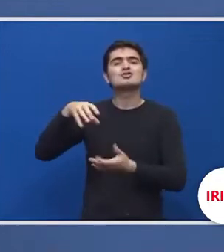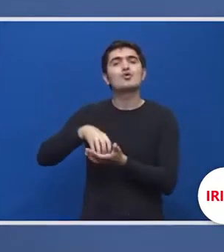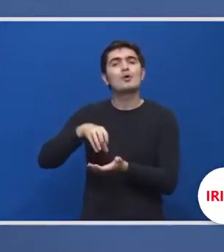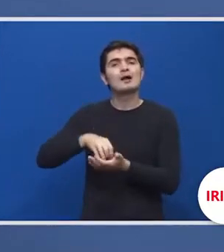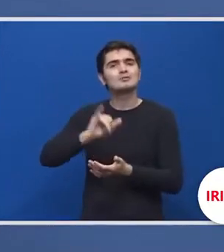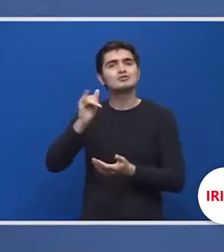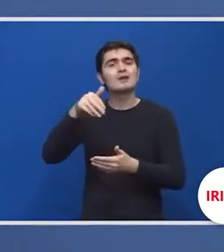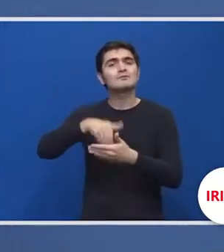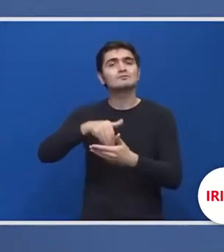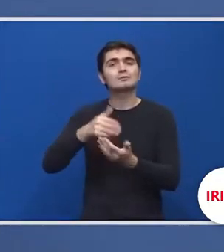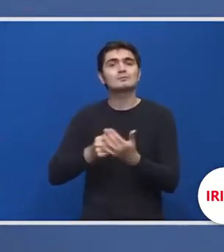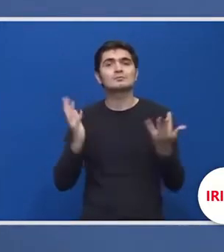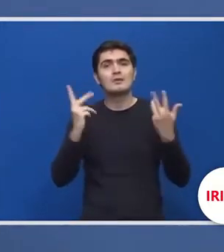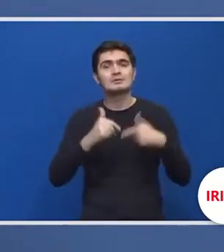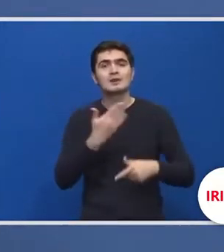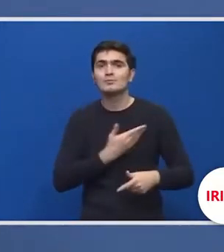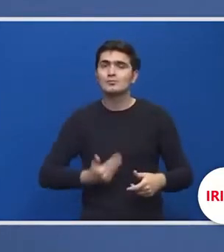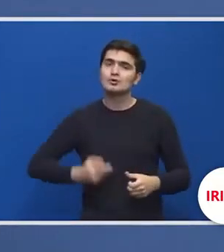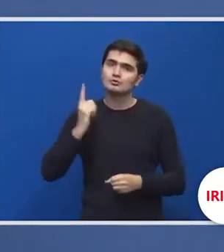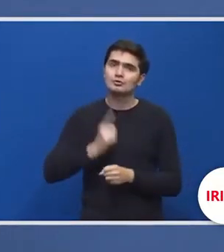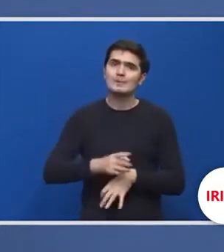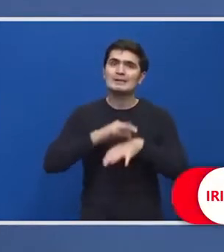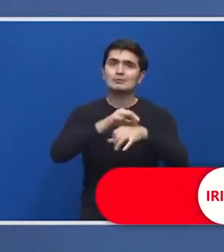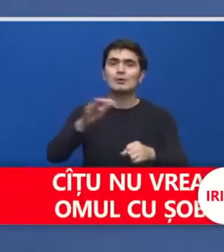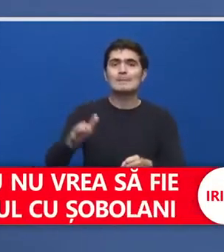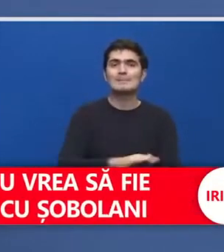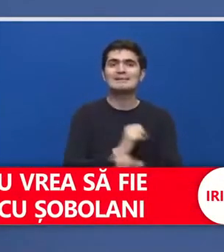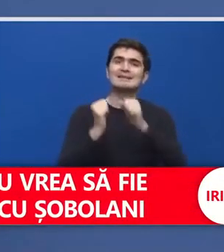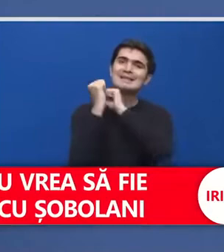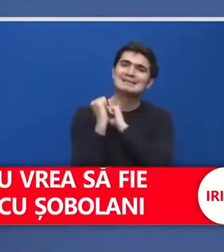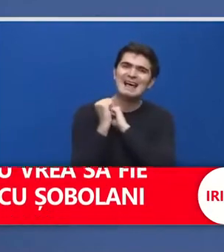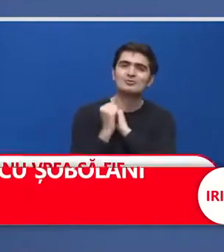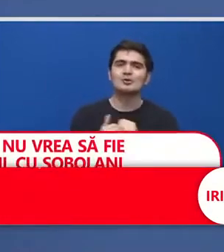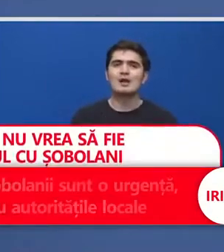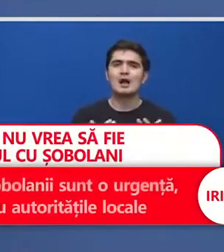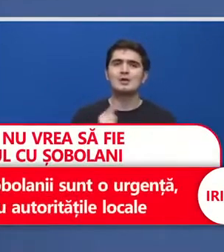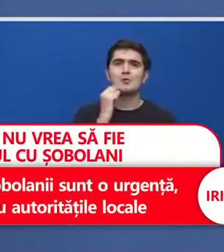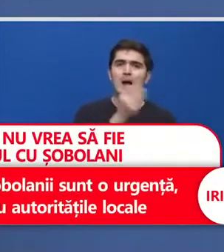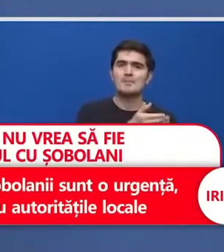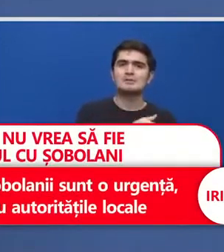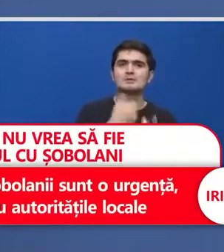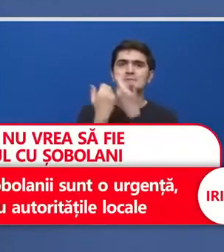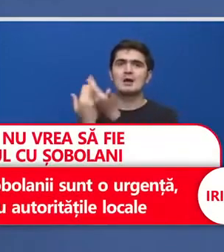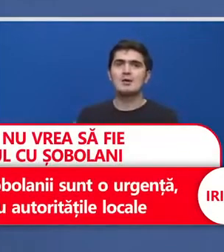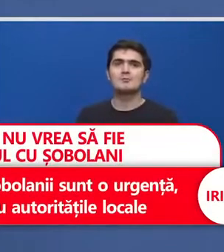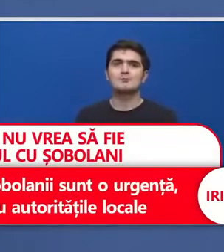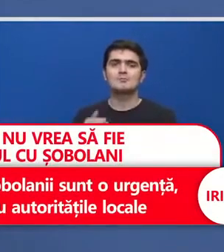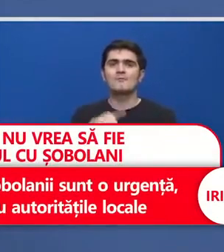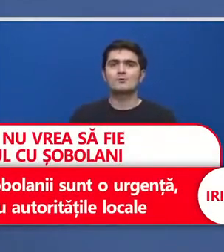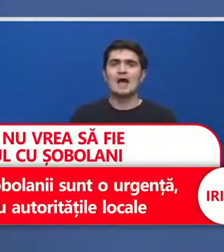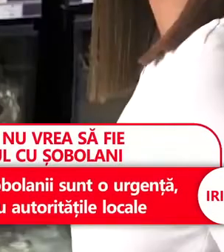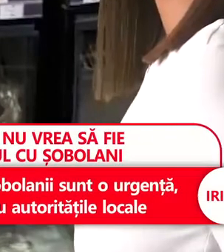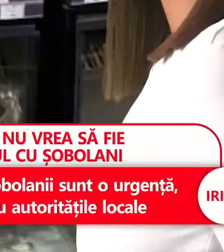bucurestiul si trebuie sa Se Duca la indeplinire sarcinile pe care cu care oamenii Iau iau pentru care au